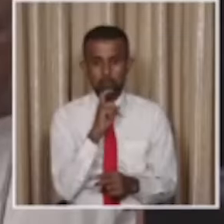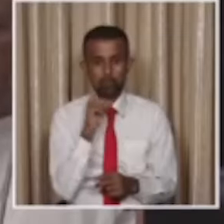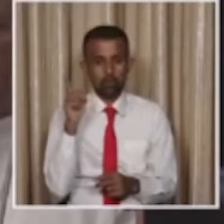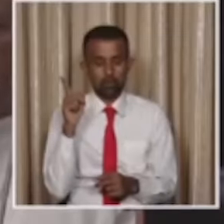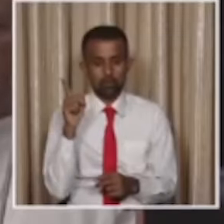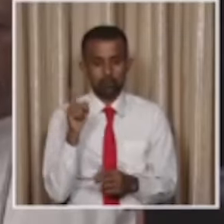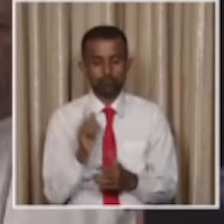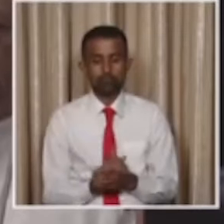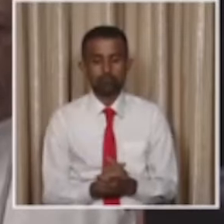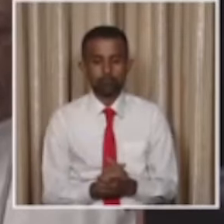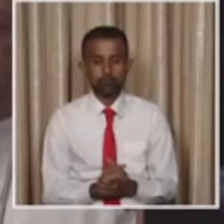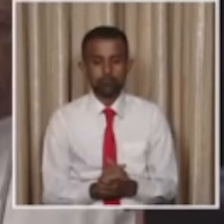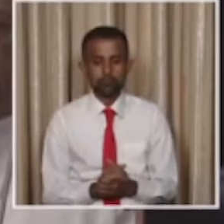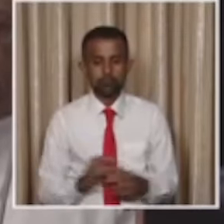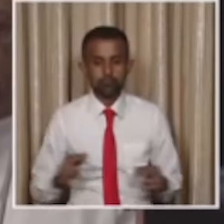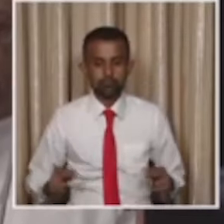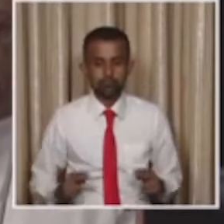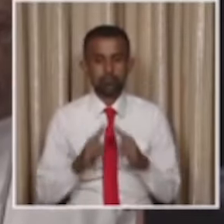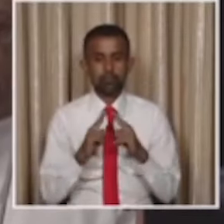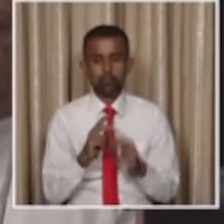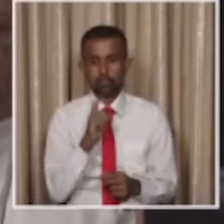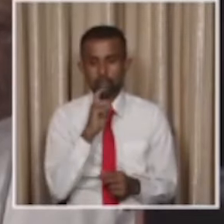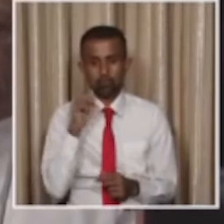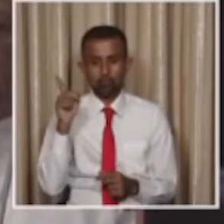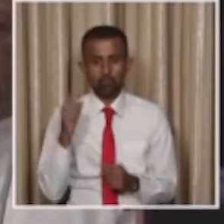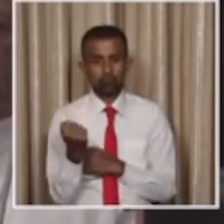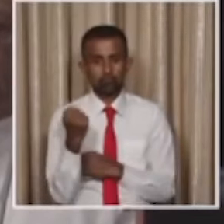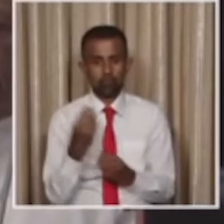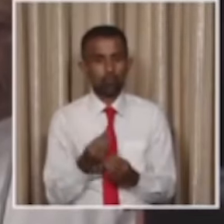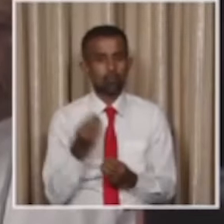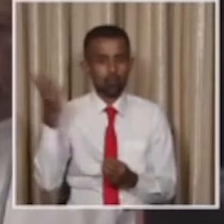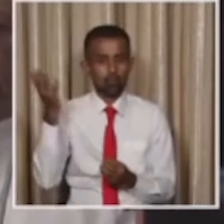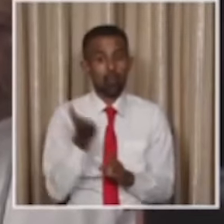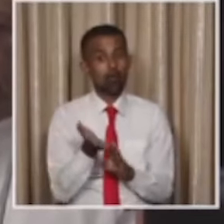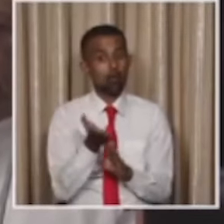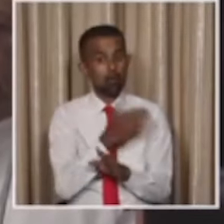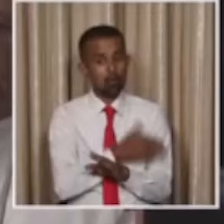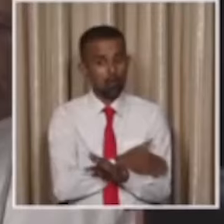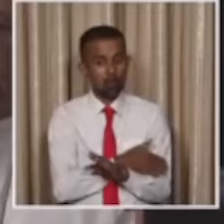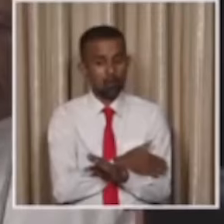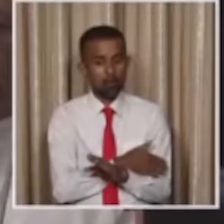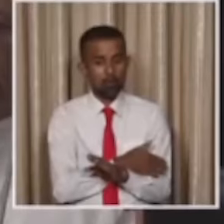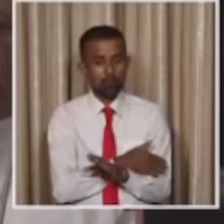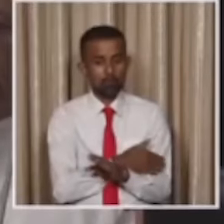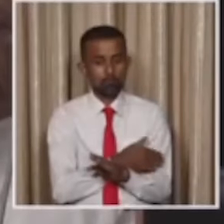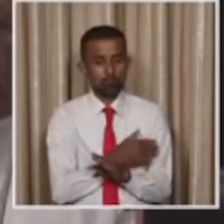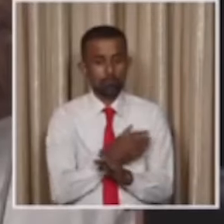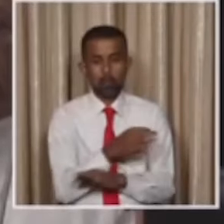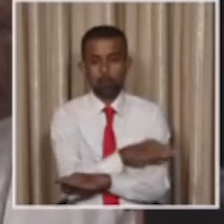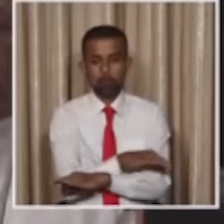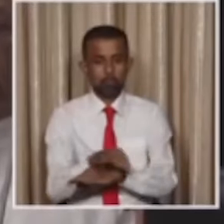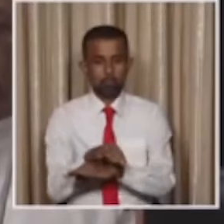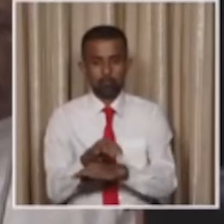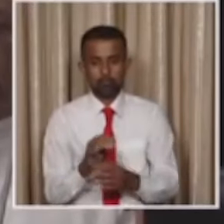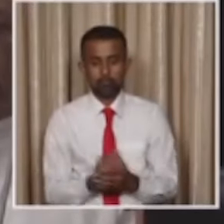the powers of the Supreme Court was where it had laid earlier. That it goes back to the Charter of Justice. ඒ ගැන විශාල